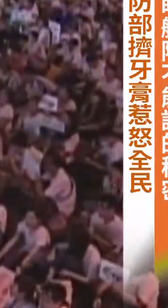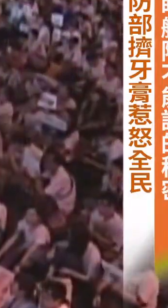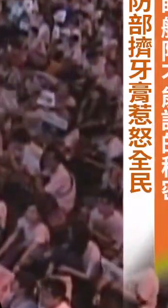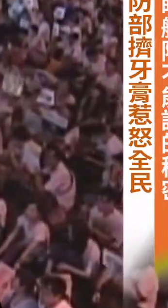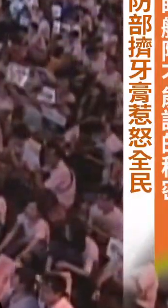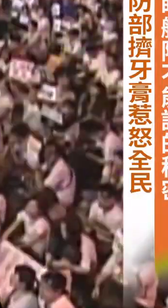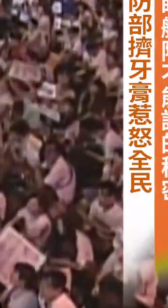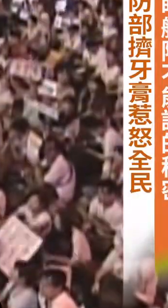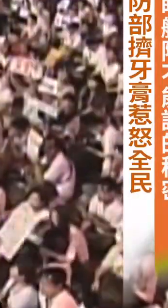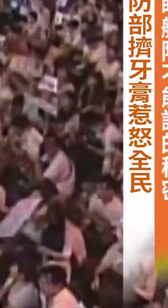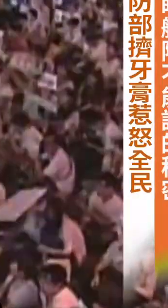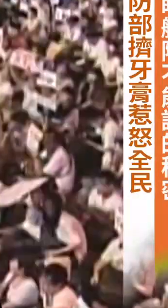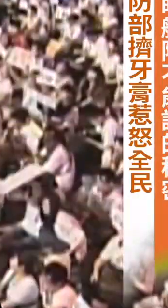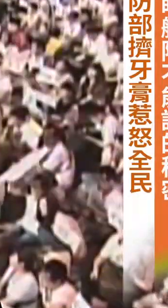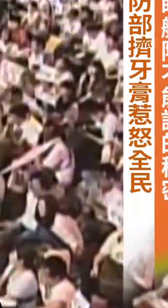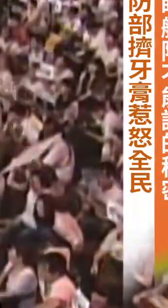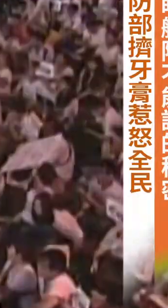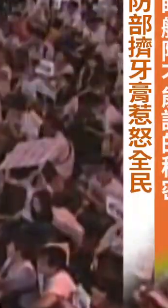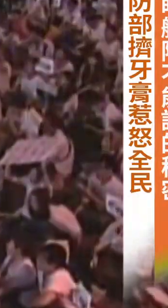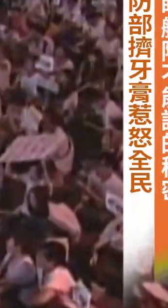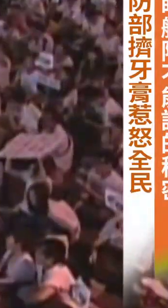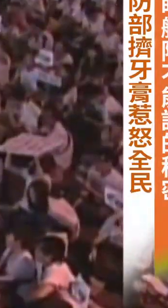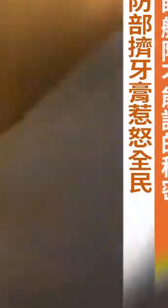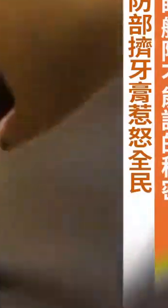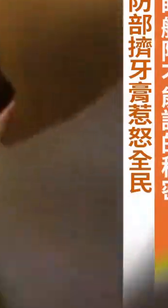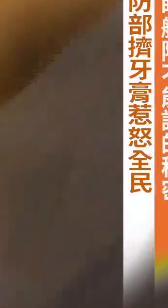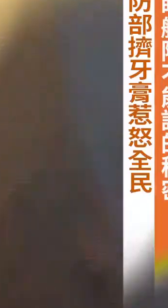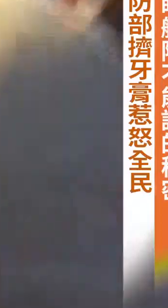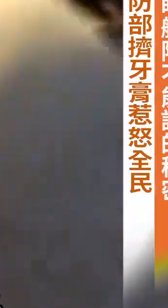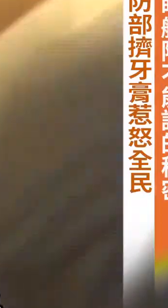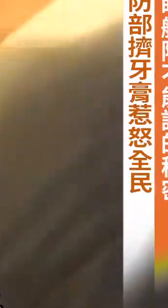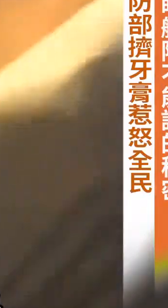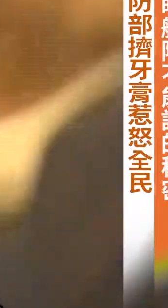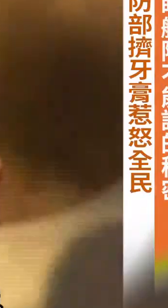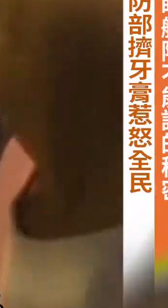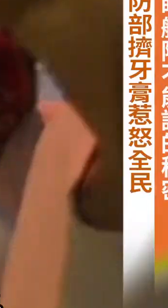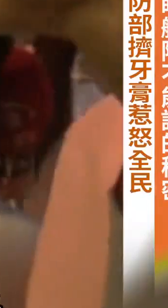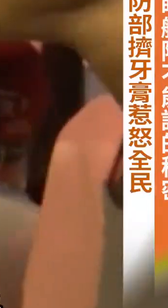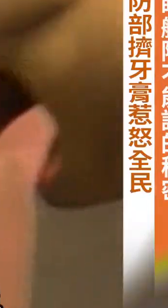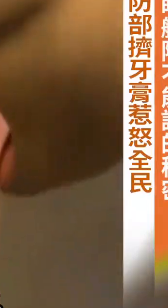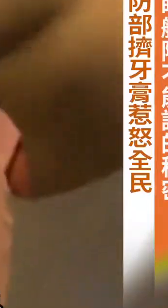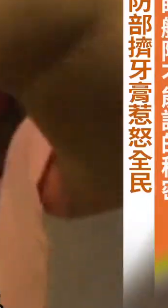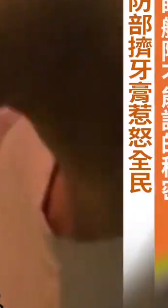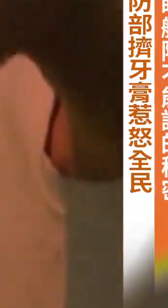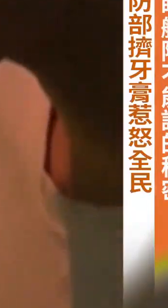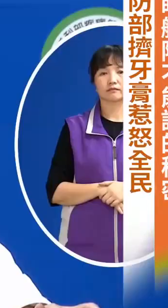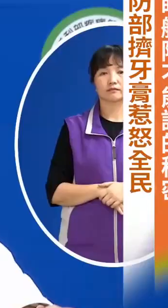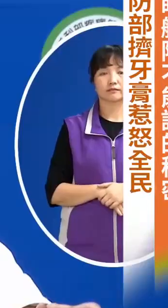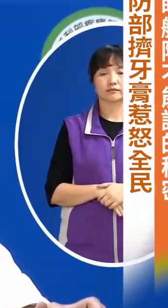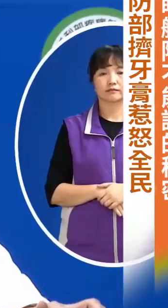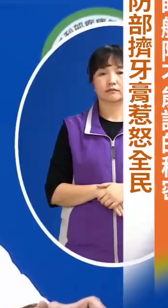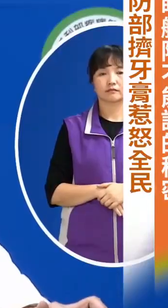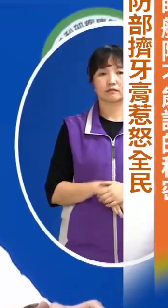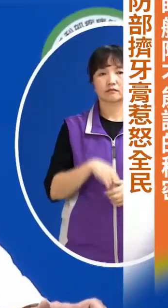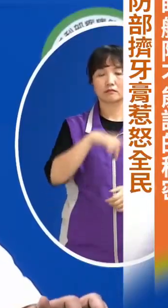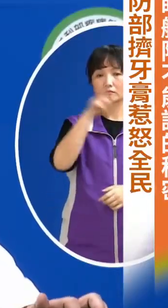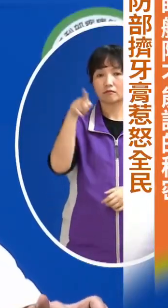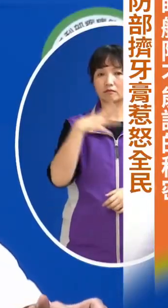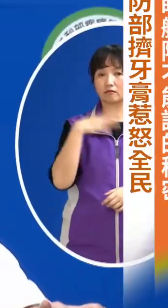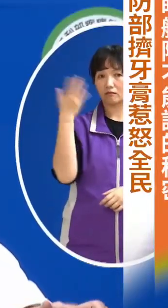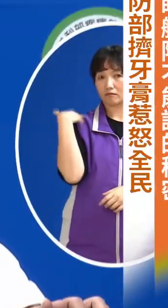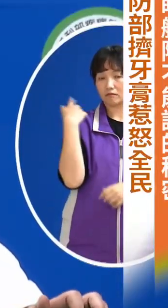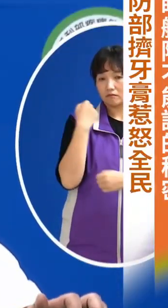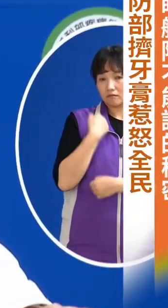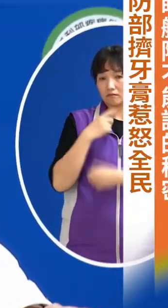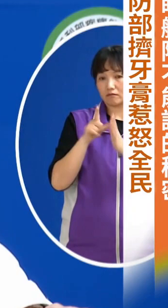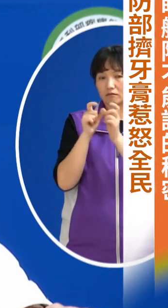该要等到你掌握到非常全班的状况的时候，第一次跟大家说清楚，这种情况可能会比较好一点啊。 我不知道大家当兵的时间多